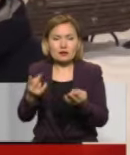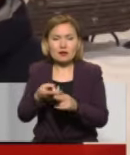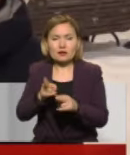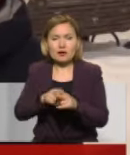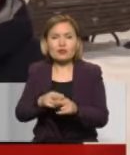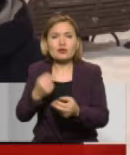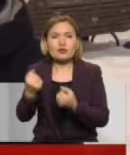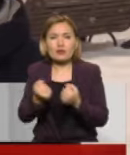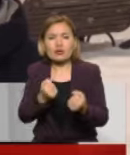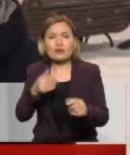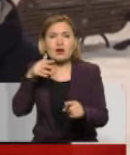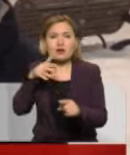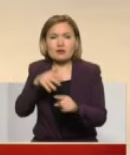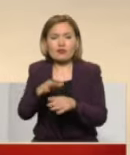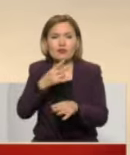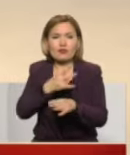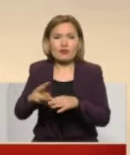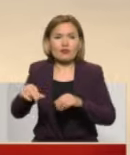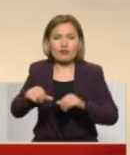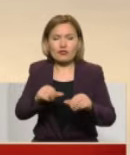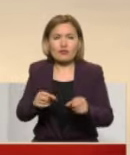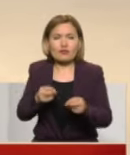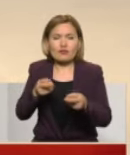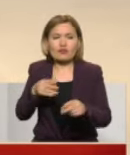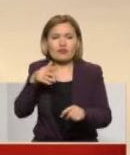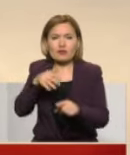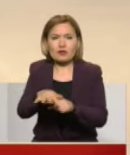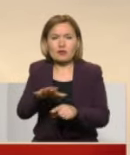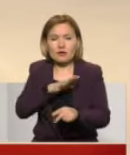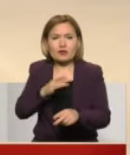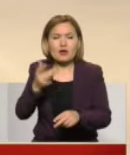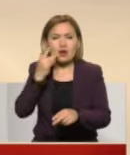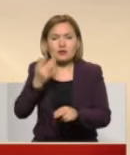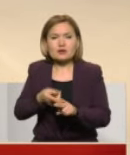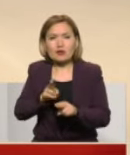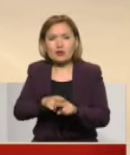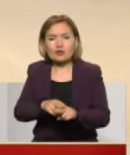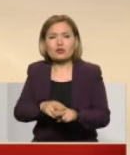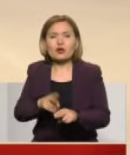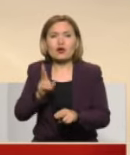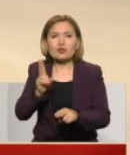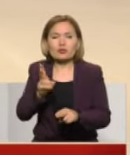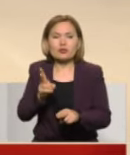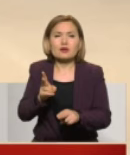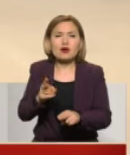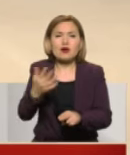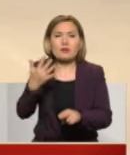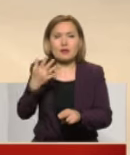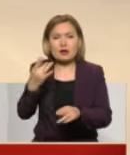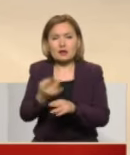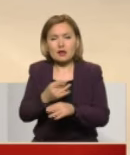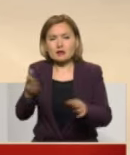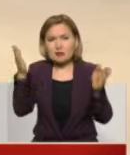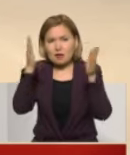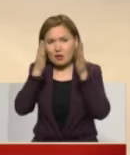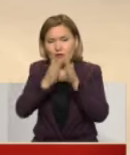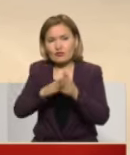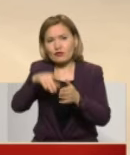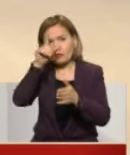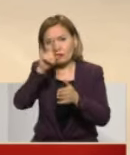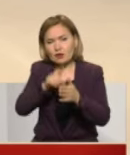Сырт көзге өзін иманды қылып, бес уақыт намазын оқитындай образға